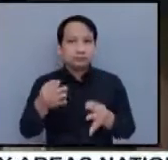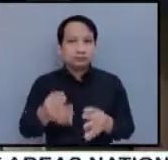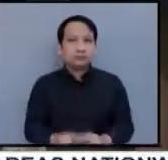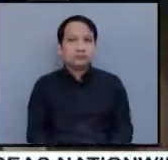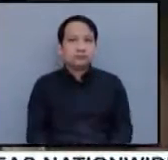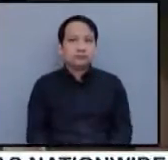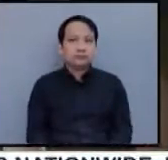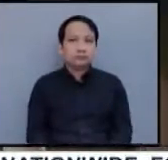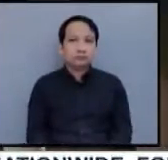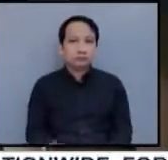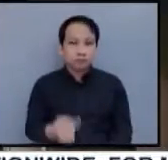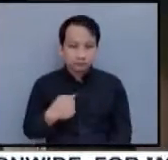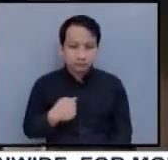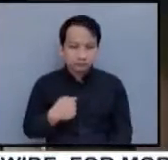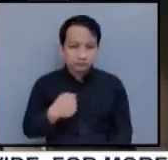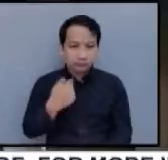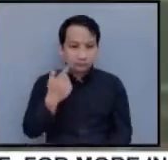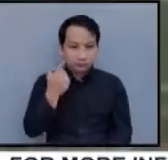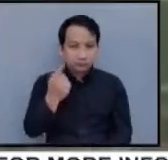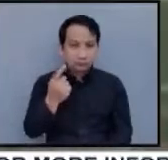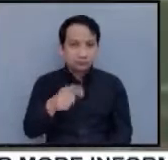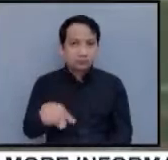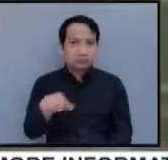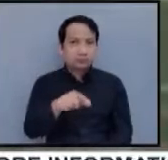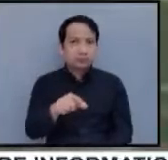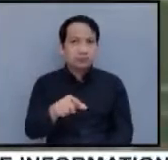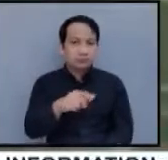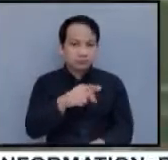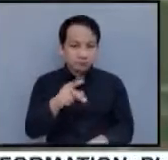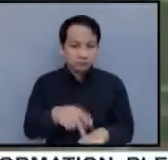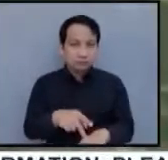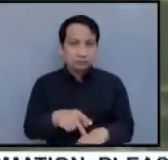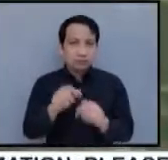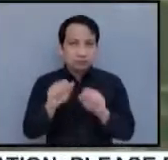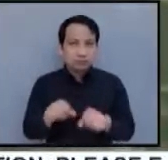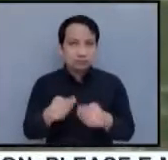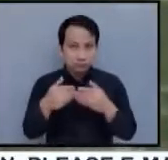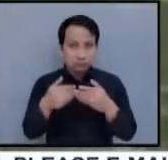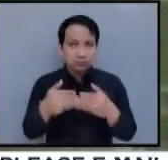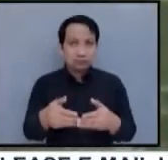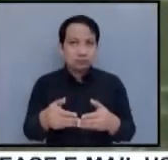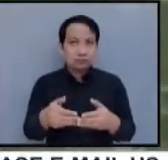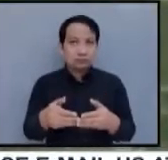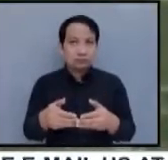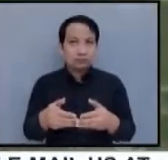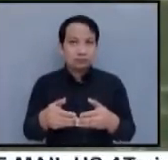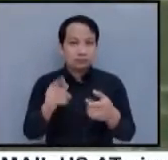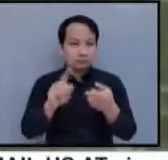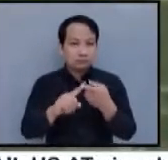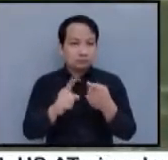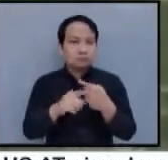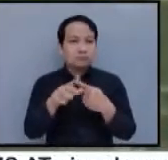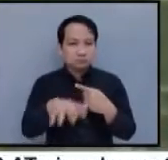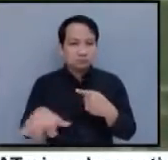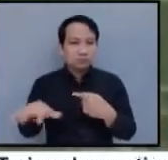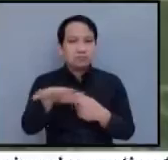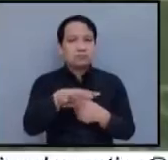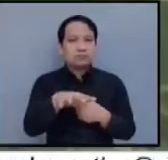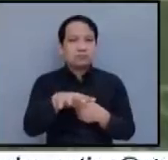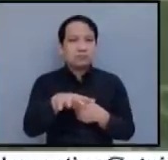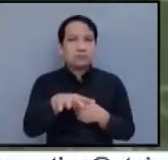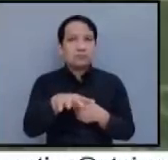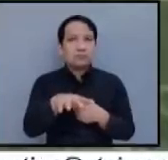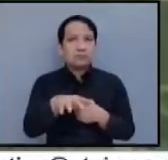As I have underscored, the Philippines shall continue to be a friend to all and an enemy of